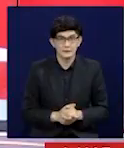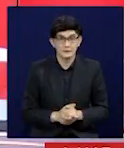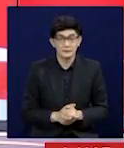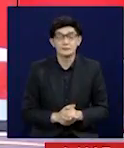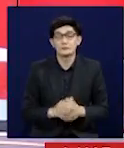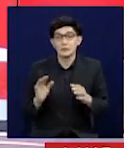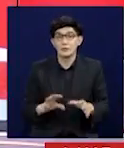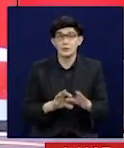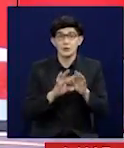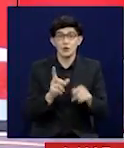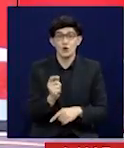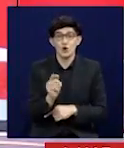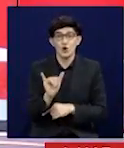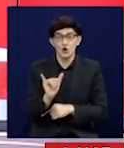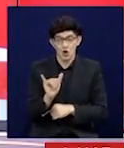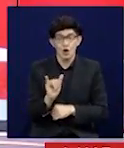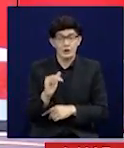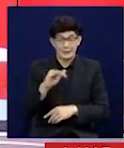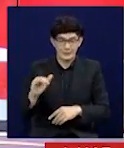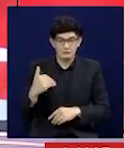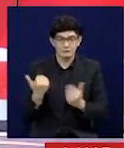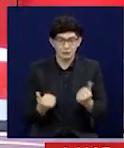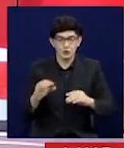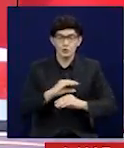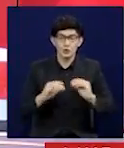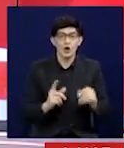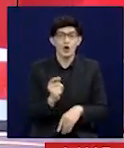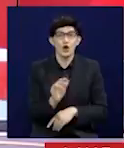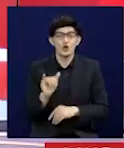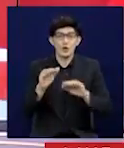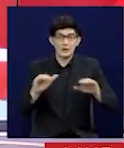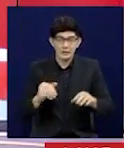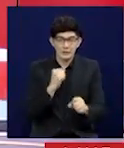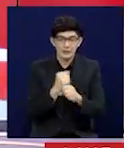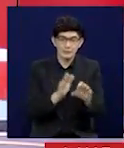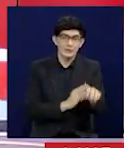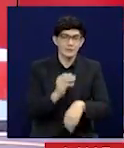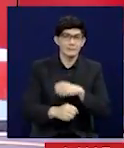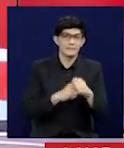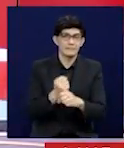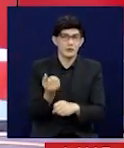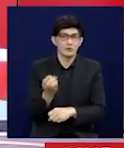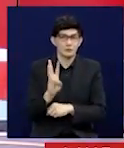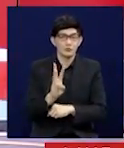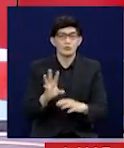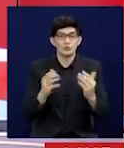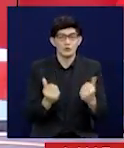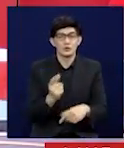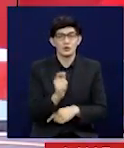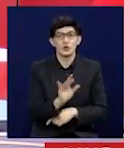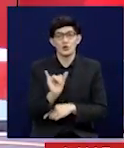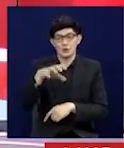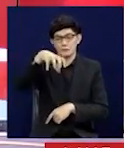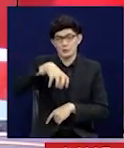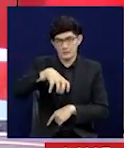ไปดูเรื่องของอย.น้อยกันบ้างนะครับหลายคนอาจจะยังไม่ทราบว่าโครงการอย.น้อยนี้ดําเนินมากว่า16ปีแล้ววันนี้กับสํานักงานคณะกรรมการอาหารและยาหรือว่า